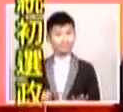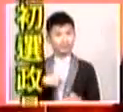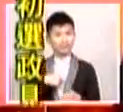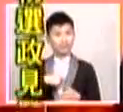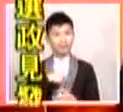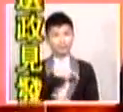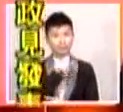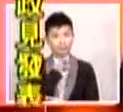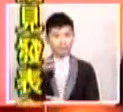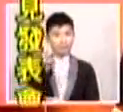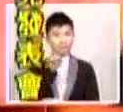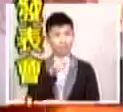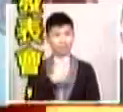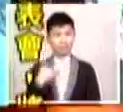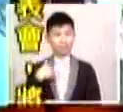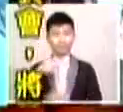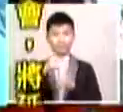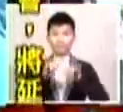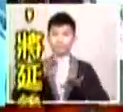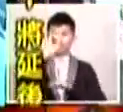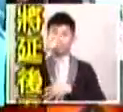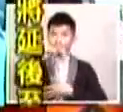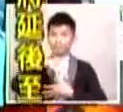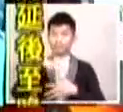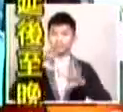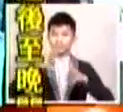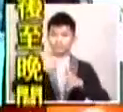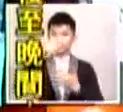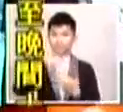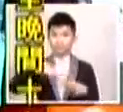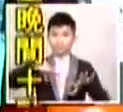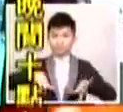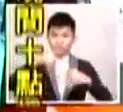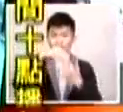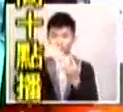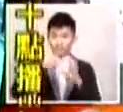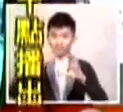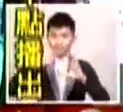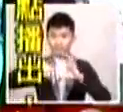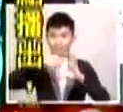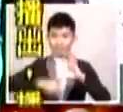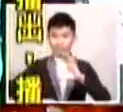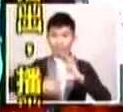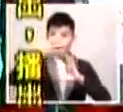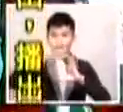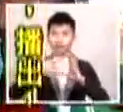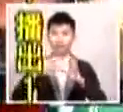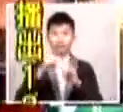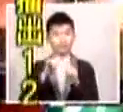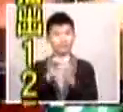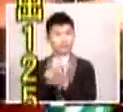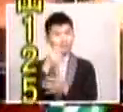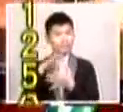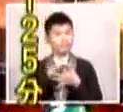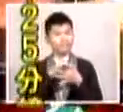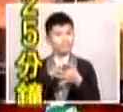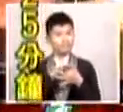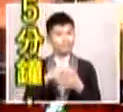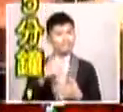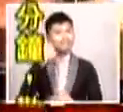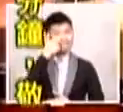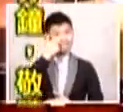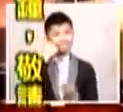看得出来，这不只是民进党党内的总统初选透过的传播，全民共同关注，全民共同关注到